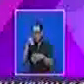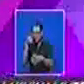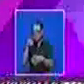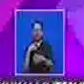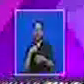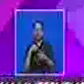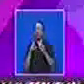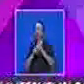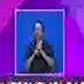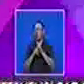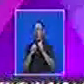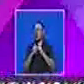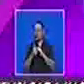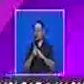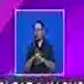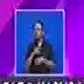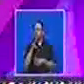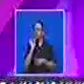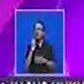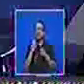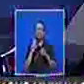kasus A atau B.